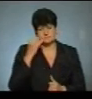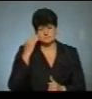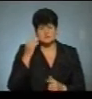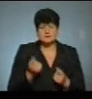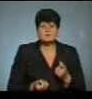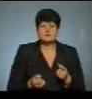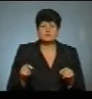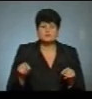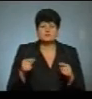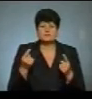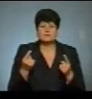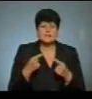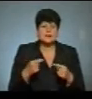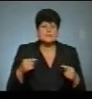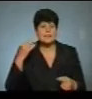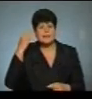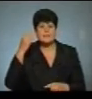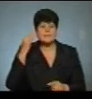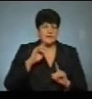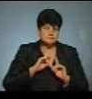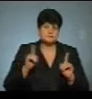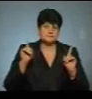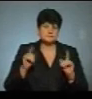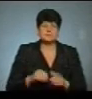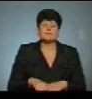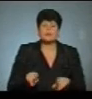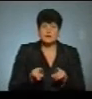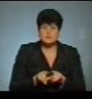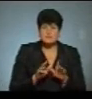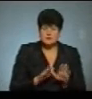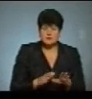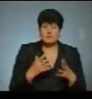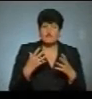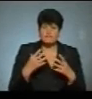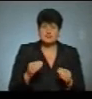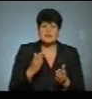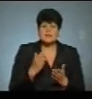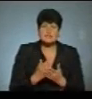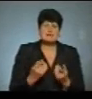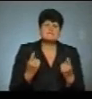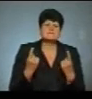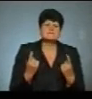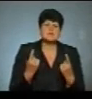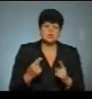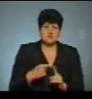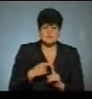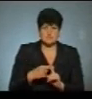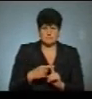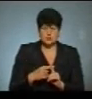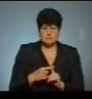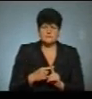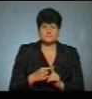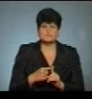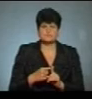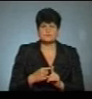народження різноманітних ідей креативних. Також вже є величезний плюс і